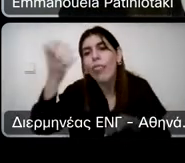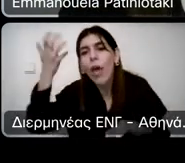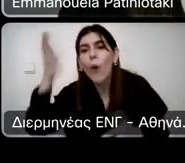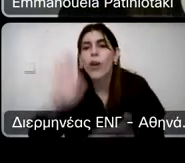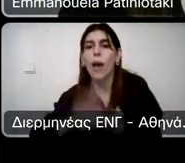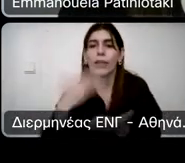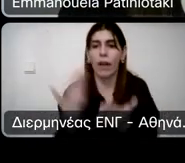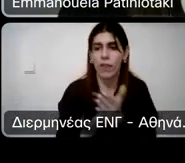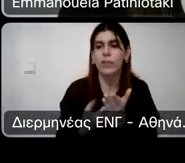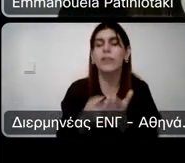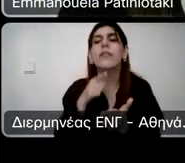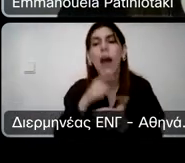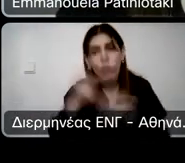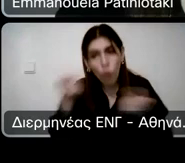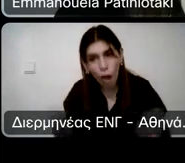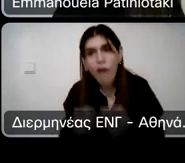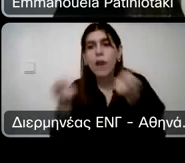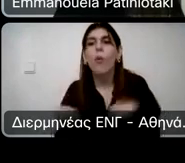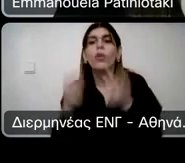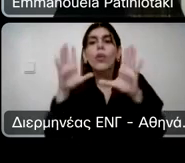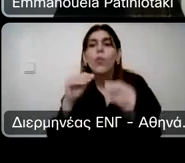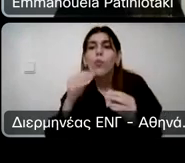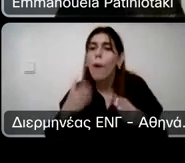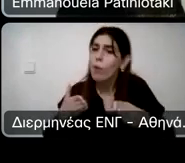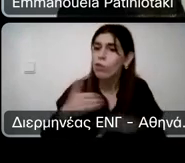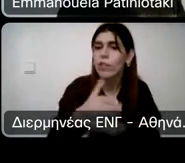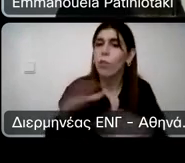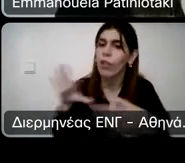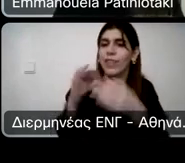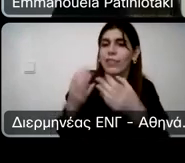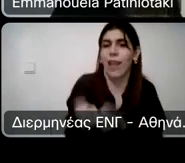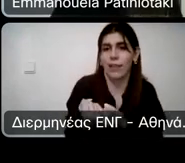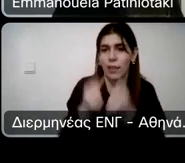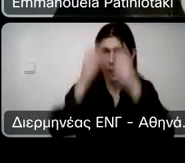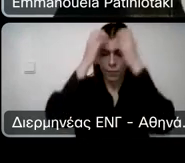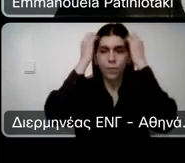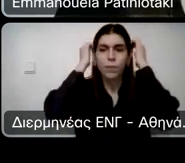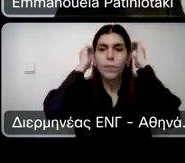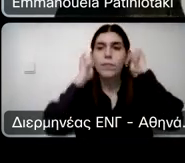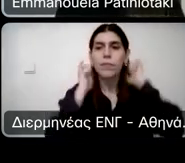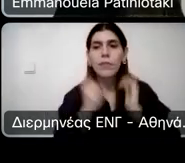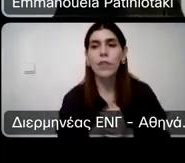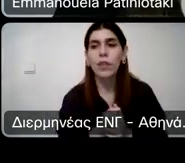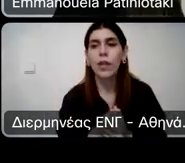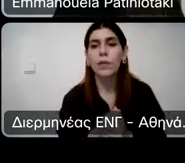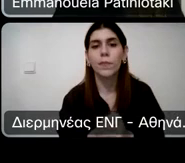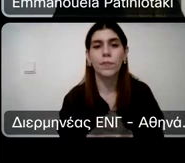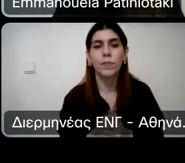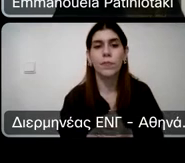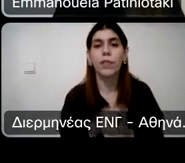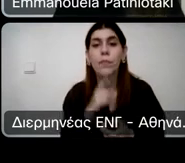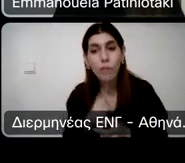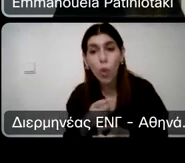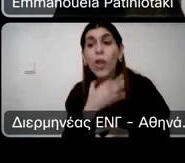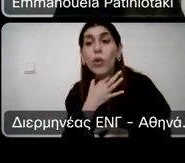έχει εφαρμοστεί και στην προσβασιμότητα ή με τη χρήση, κάπως περίεργο εμφανίστηκε αυτό, εντός του πλαισίου της